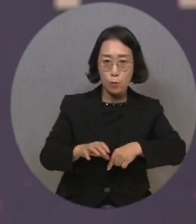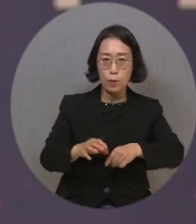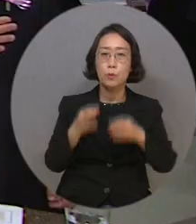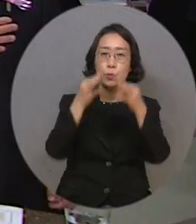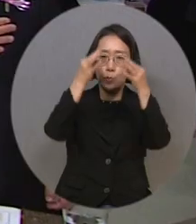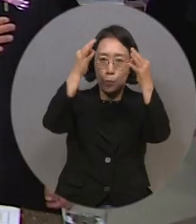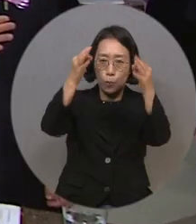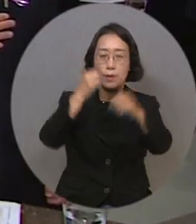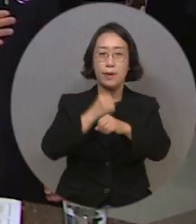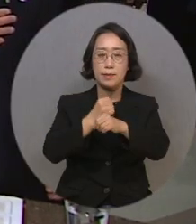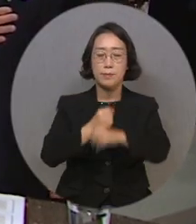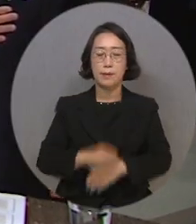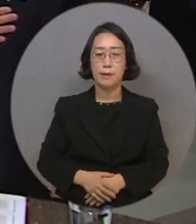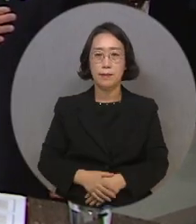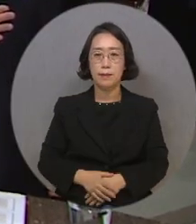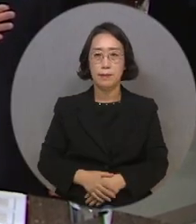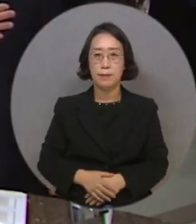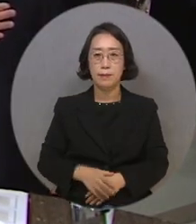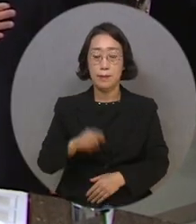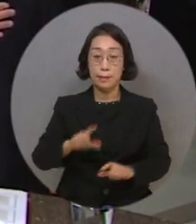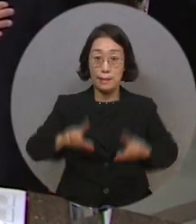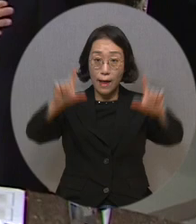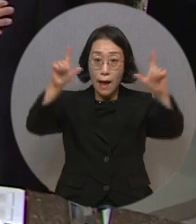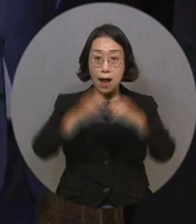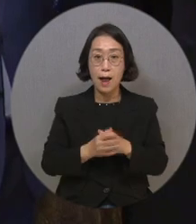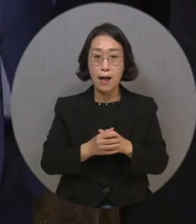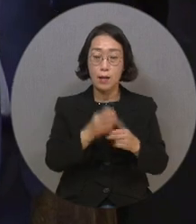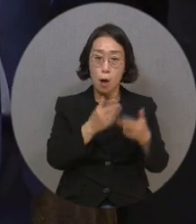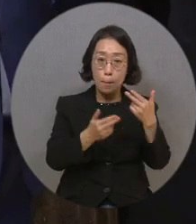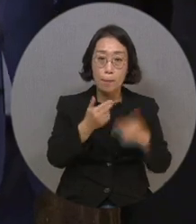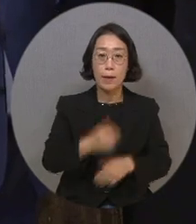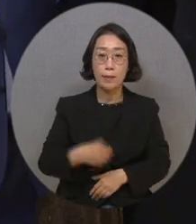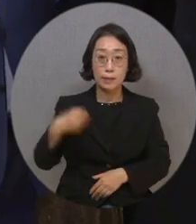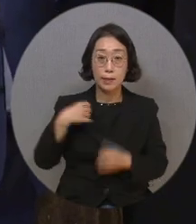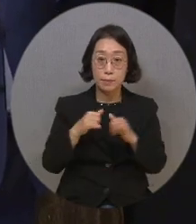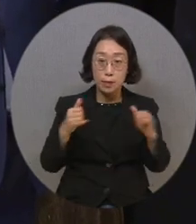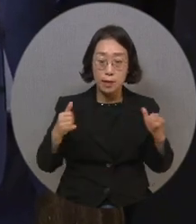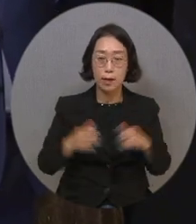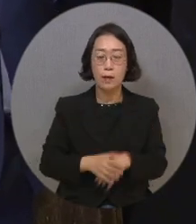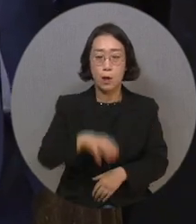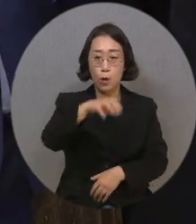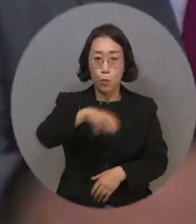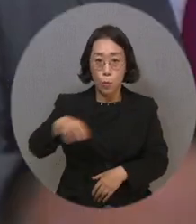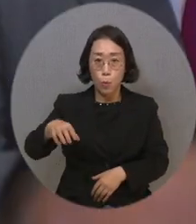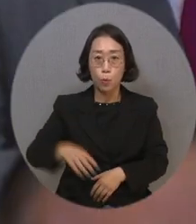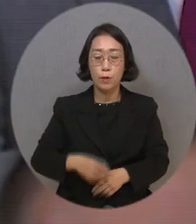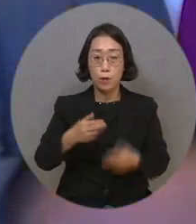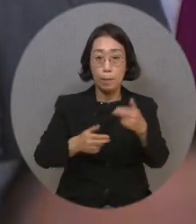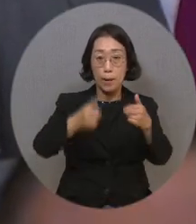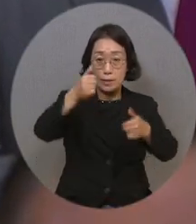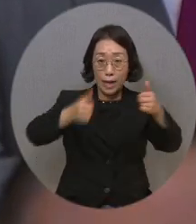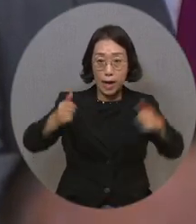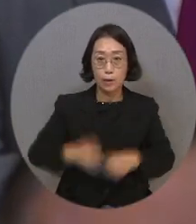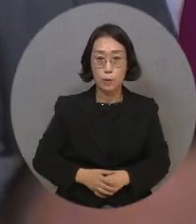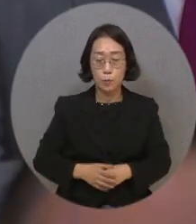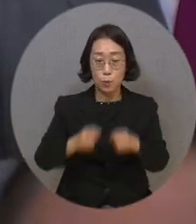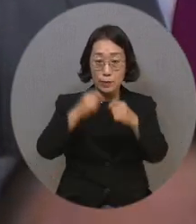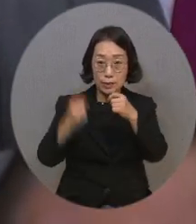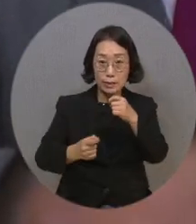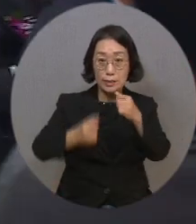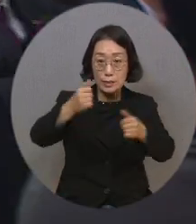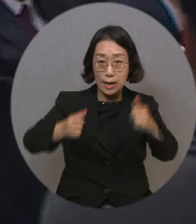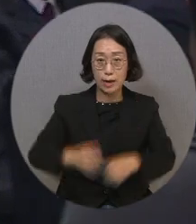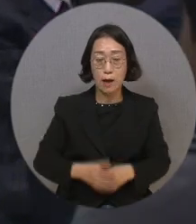것입니다. 이날 행사에는 협회 임원을 비롯해 17개 시도협회장, 시군구 지회장,